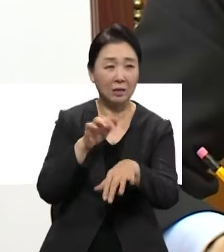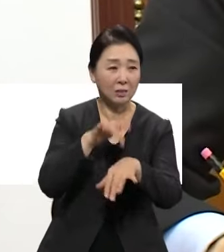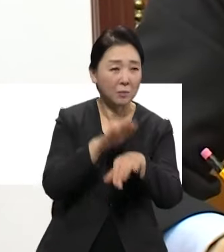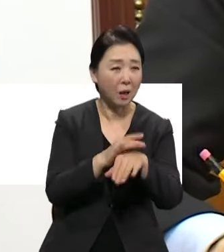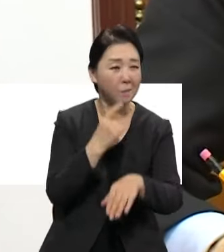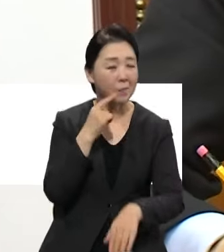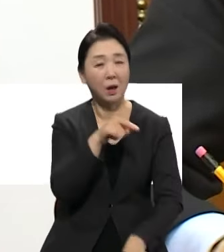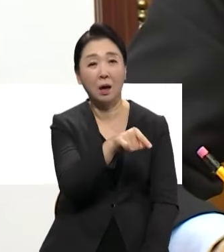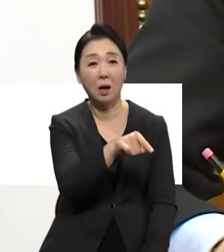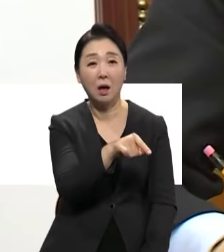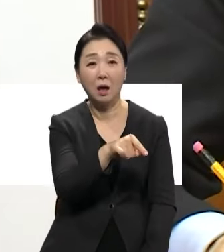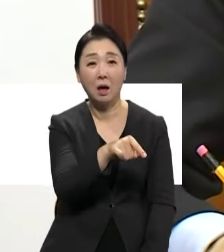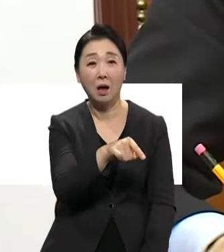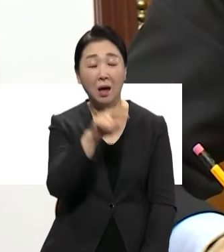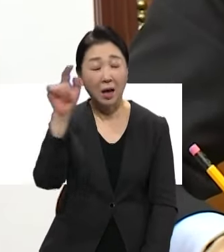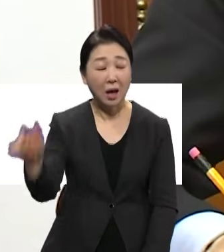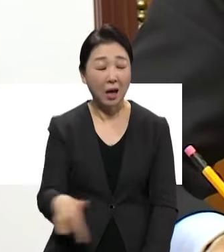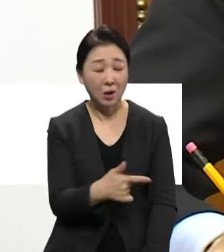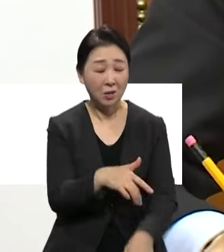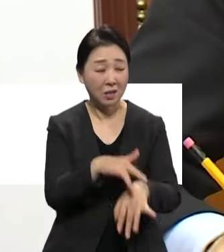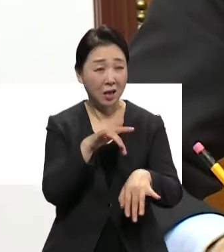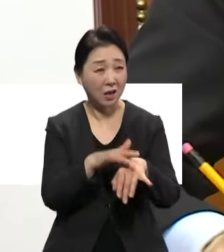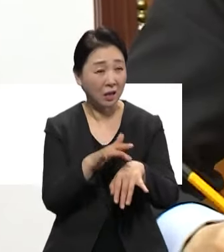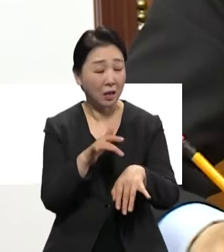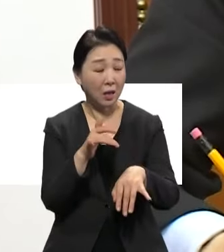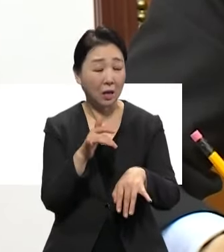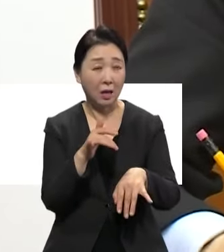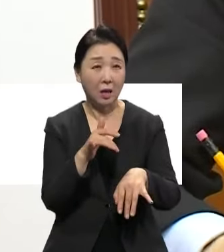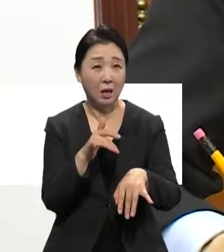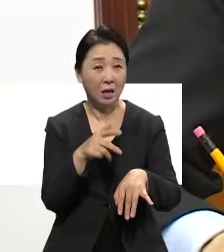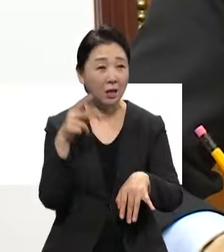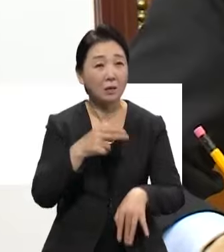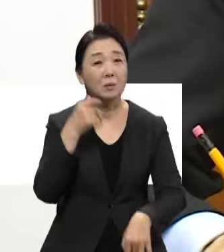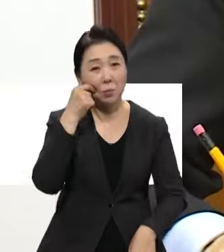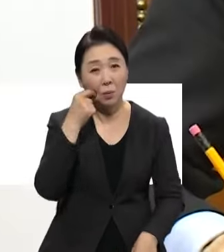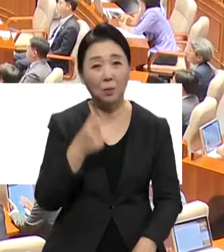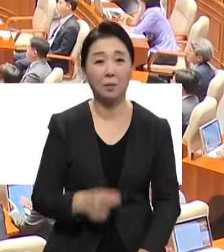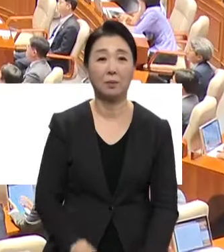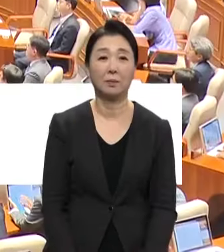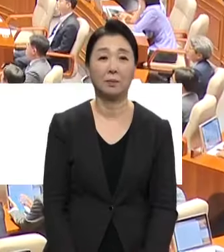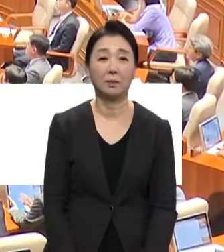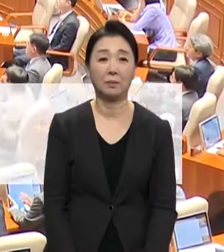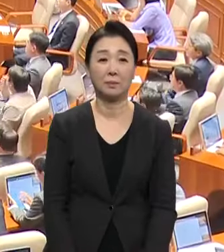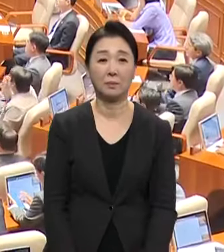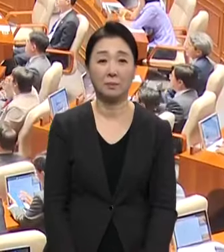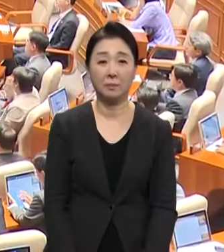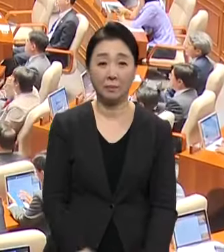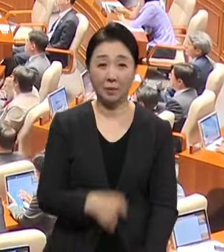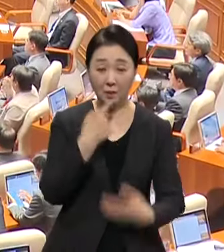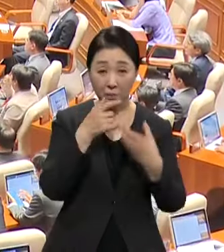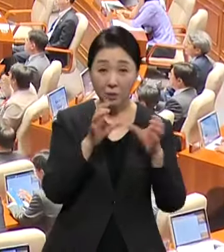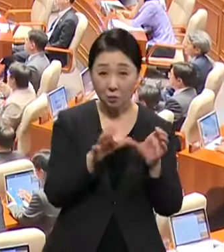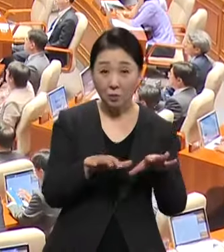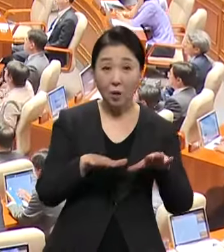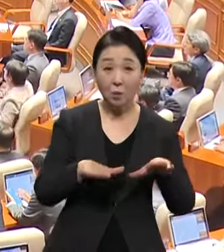하루도 탄핵을 못 끊을 만큼 매우 심각한 것으로 보입니다. 더불어민주당은